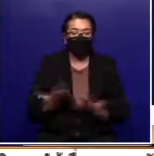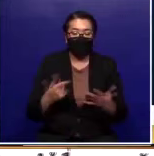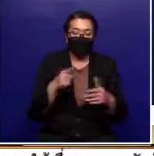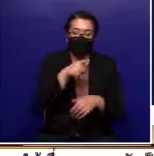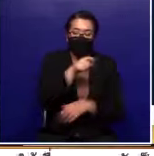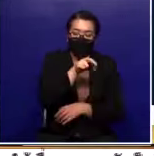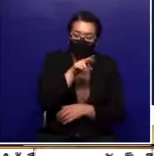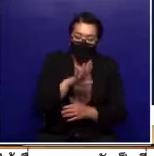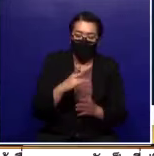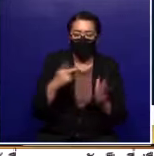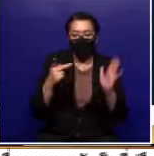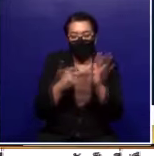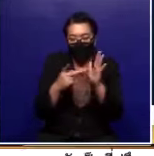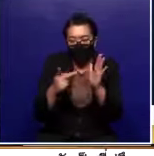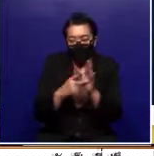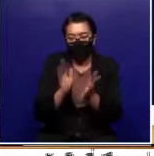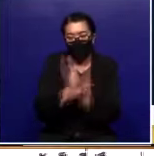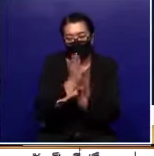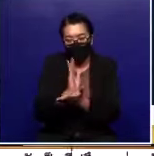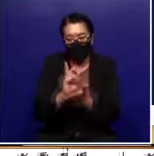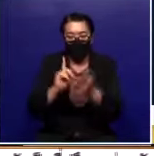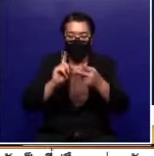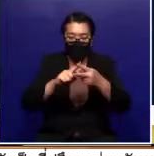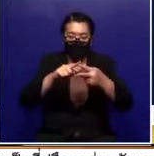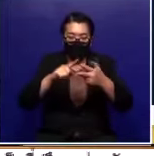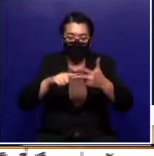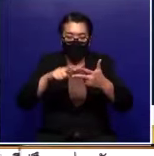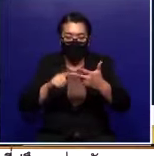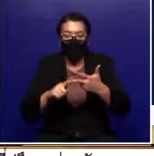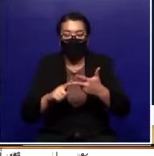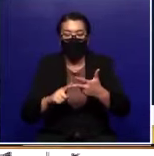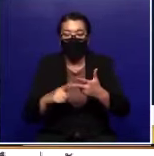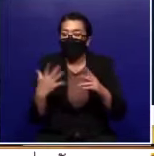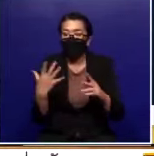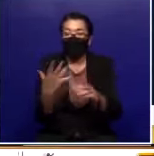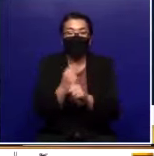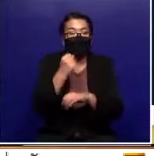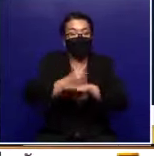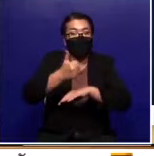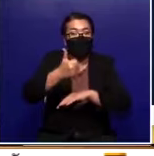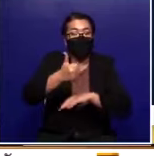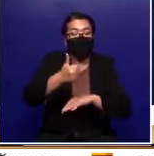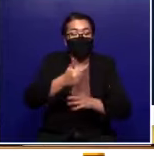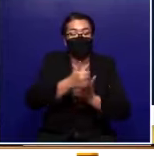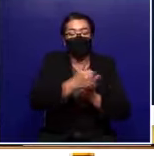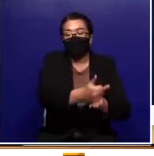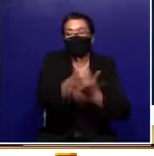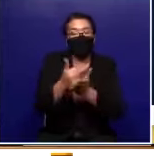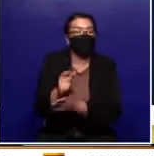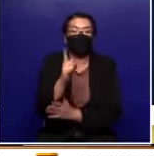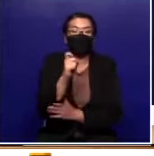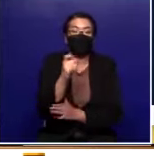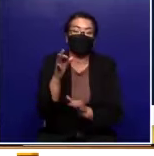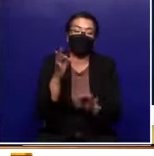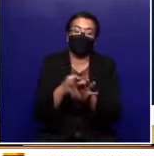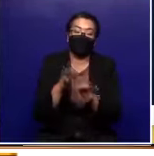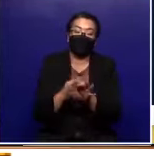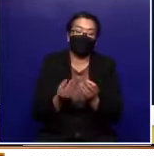พรบอะไรต่างๆออกมาเยอะแยะมากมายสุดท้ายเป็นไงล่ะช่วยอะไรใครได้บ้างแบงค์ชาติไป